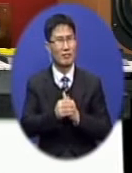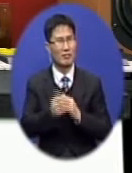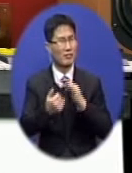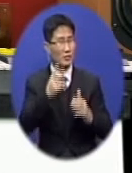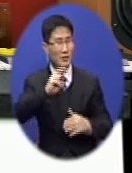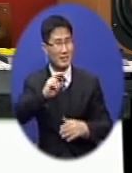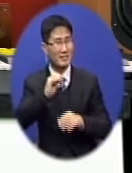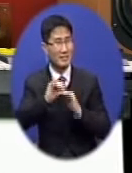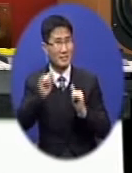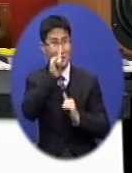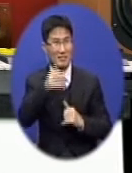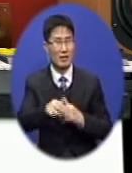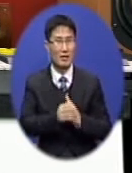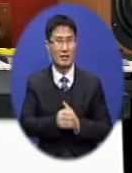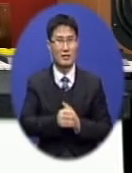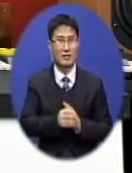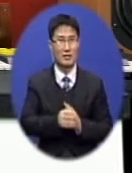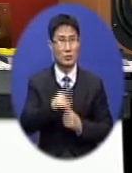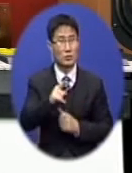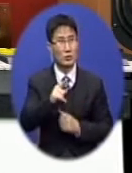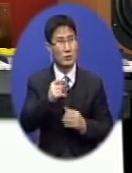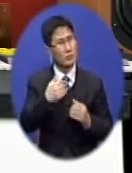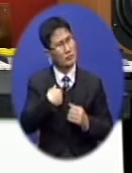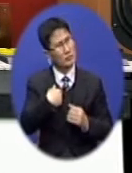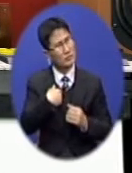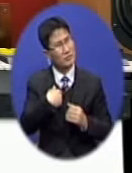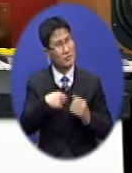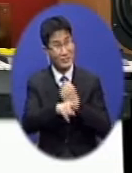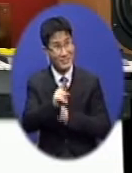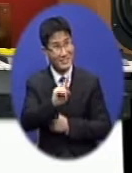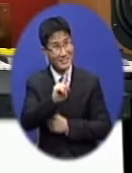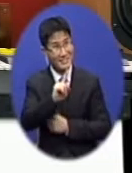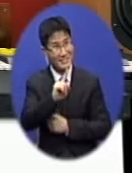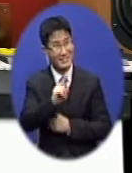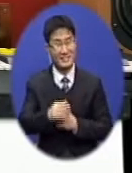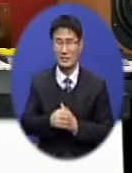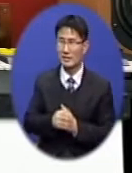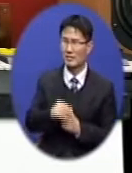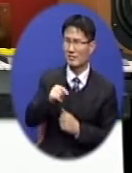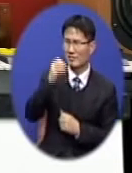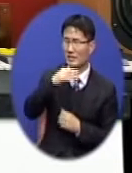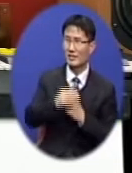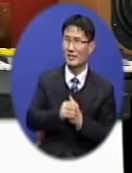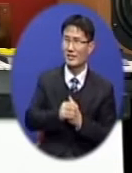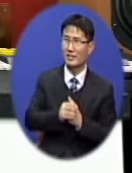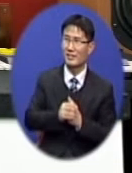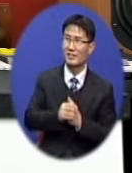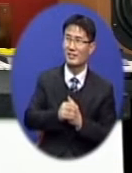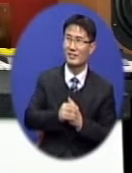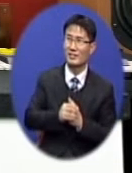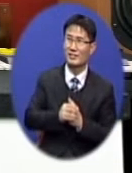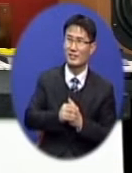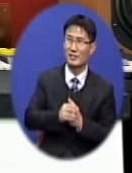계셨는데. 맞아요, 예, 맞아요. 임진강 네. 그 노래를 부르게 된 혹시 뭐 사연이라도 있으신가요? 아닙니다. 여기는 그 북녘당이 바로 가깝게